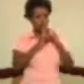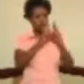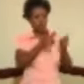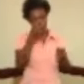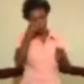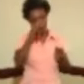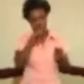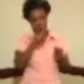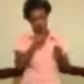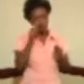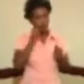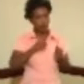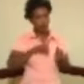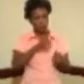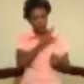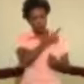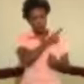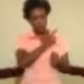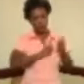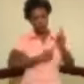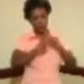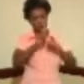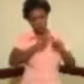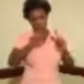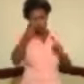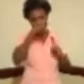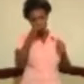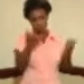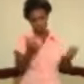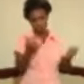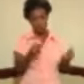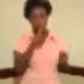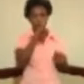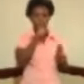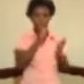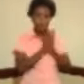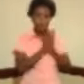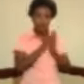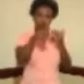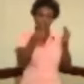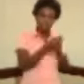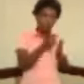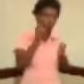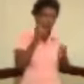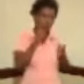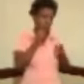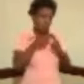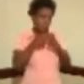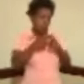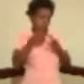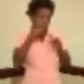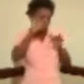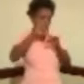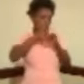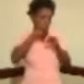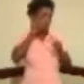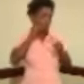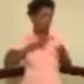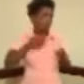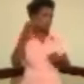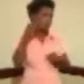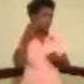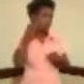muets. Et aujourd'hui, c'était Liliane B. François qui était avec nous. Pour nous finir réellement, nous avons quitté la parole à candidat yo, et nous pourrons